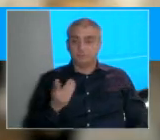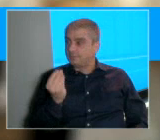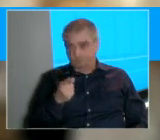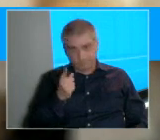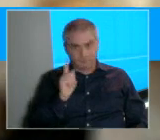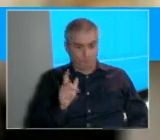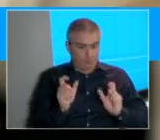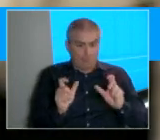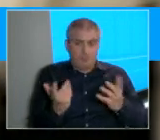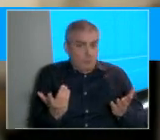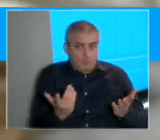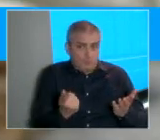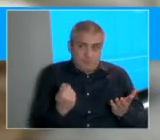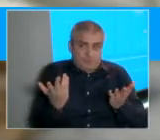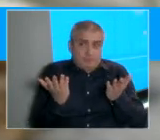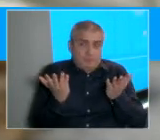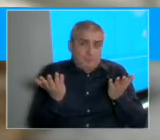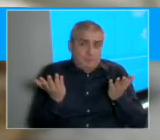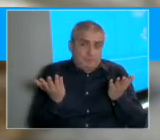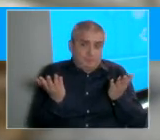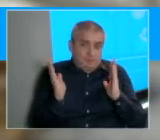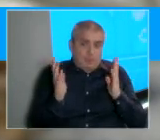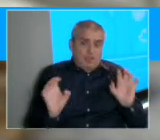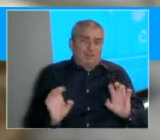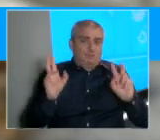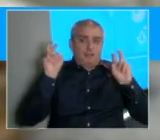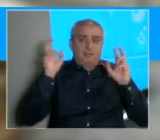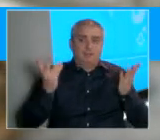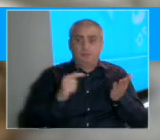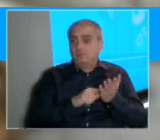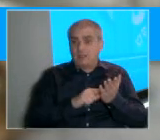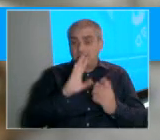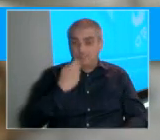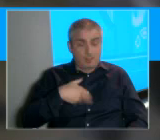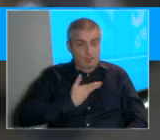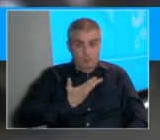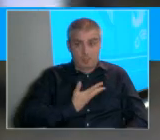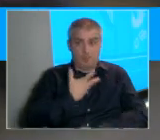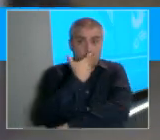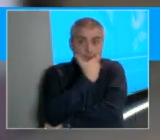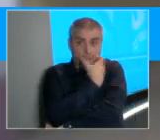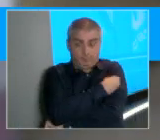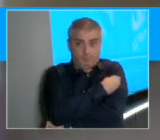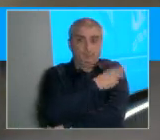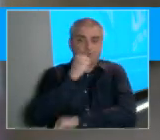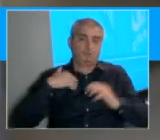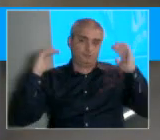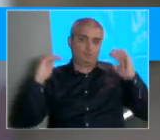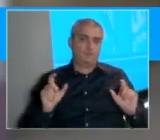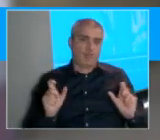הזה ניתן למניעה, וזה הדבר שכל כך מרגיז אולי, כי בעצם אם אנחנו מתחסנים, אנחנו יכולים למנוע את